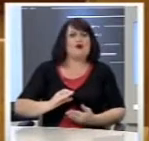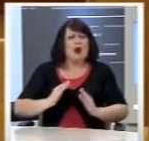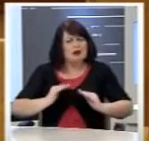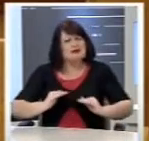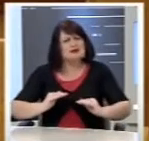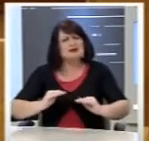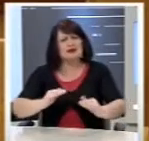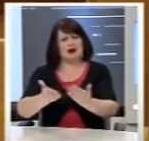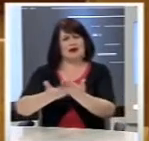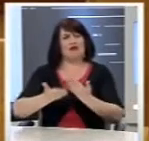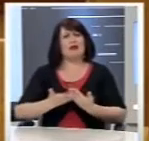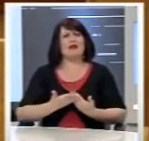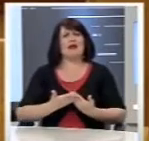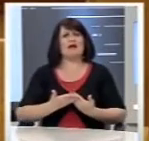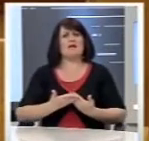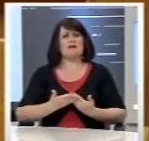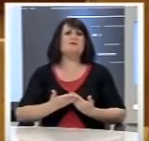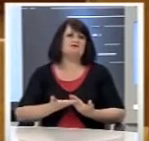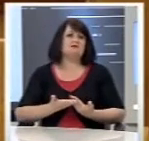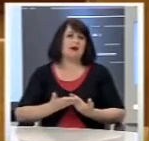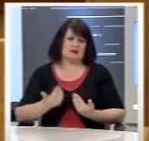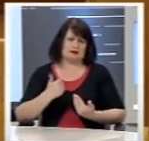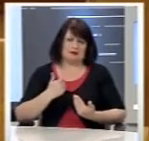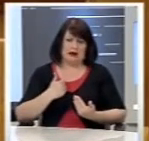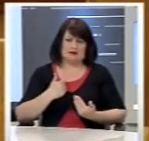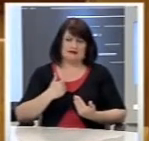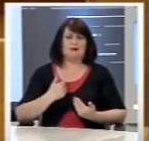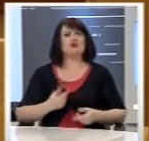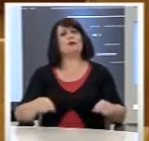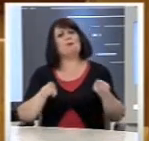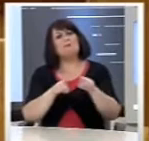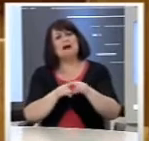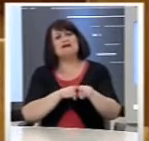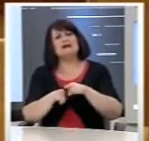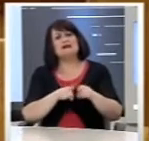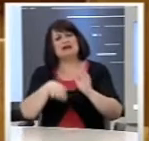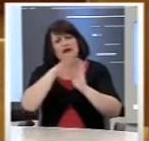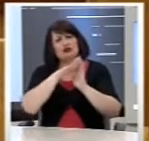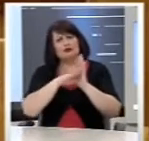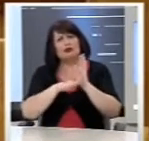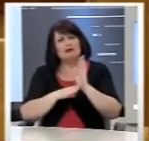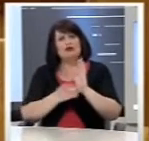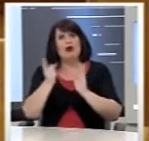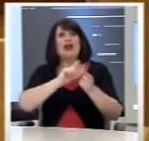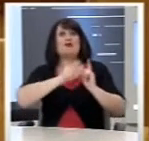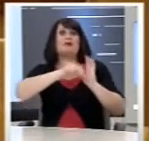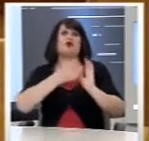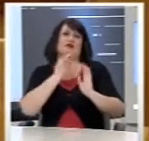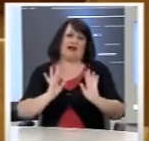στήριξης, για γραμμή πιστωτική γραμμή στήριξης που συνοδεύεται από προαπαιτούμενα, είναι δηλαδή ένα άλλο μνημόνιο.